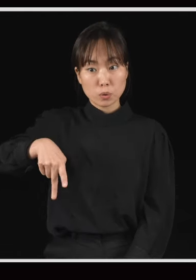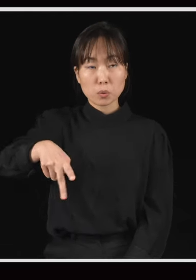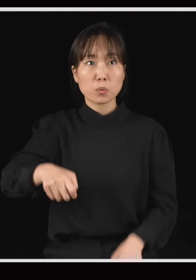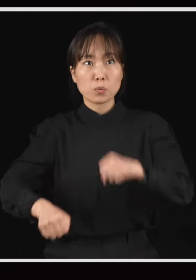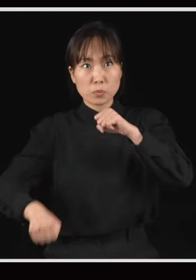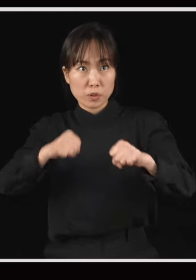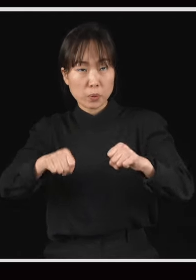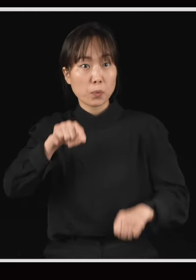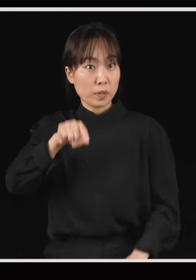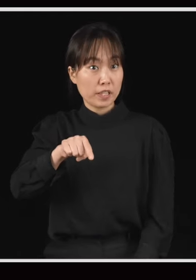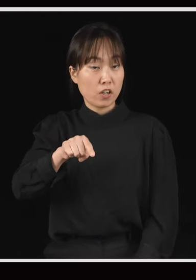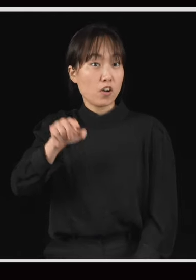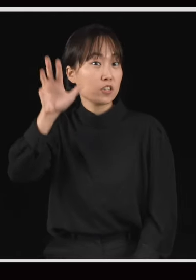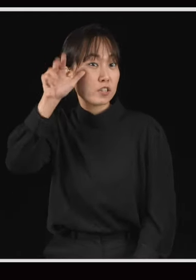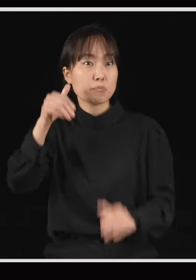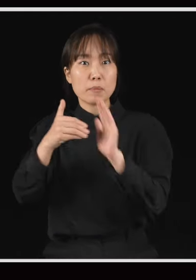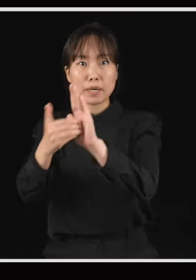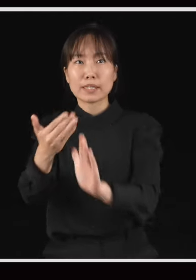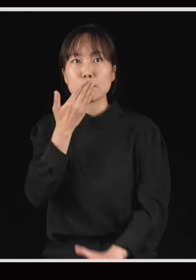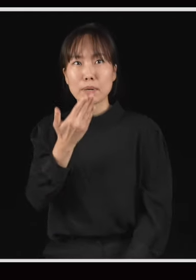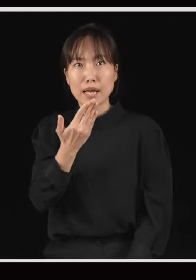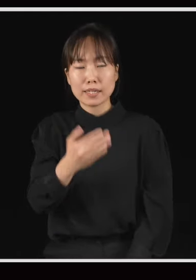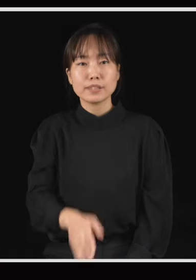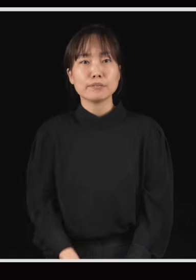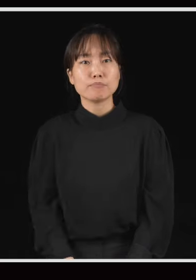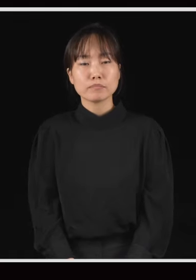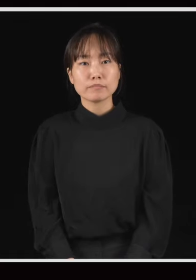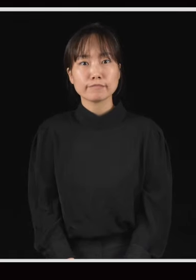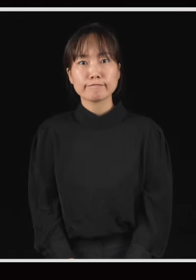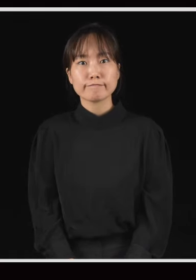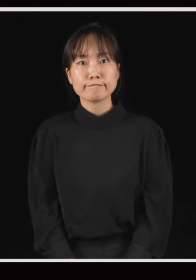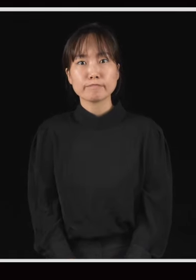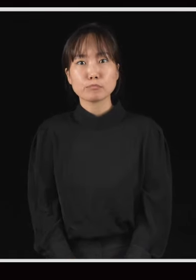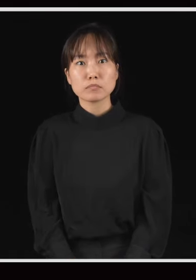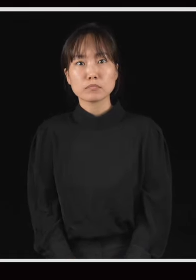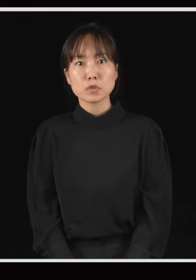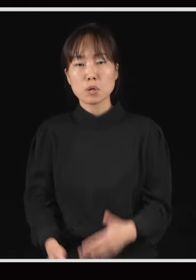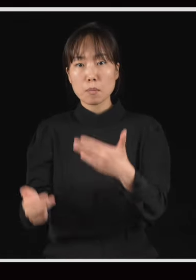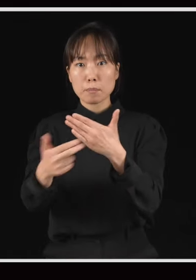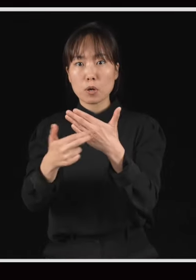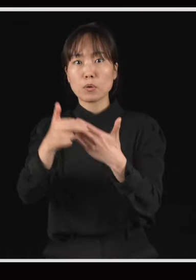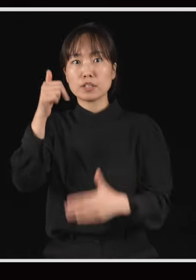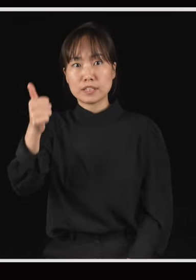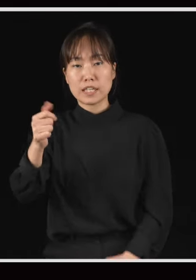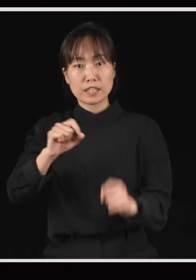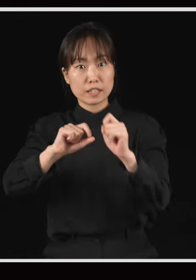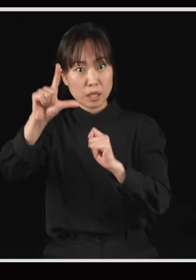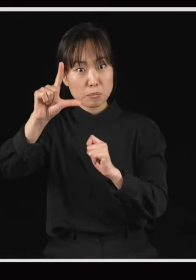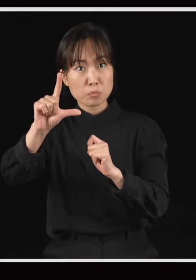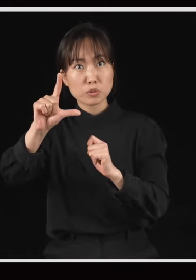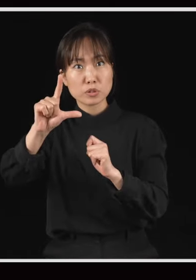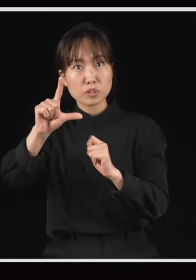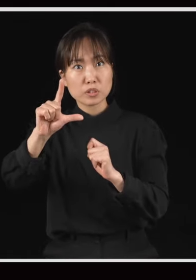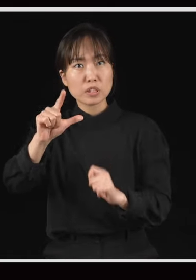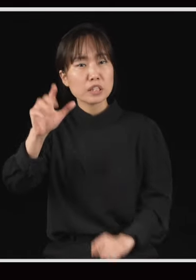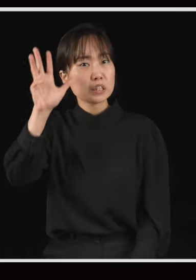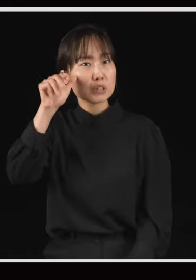운동이 유산소 운동이 치매 예방 효과가 있습니다. 근데 이제 이쪽 필드에 계신 분들은 아시겠지만